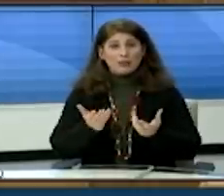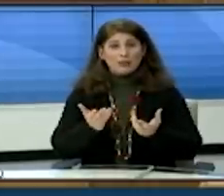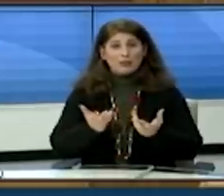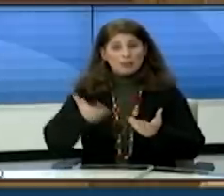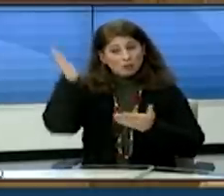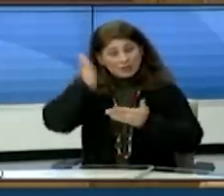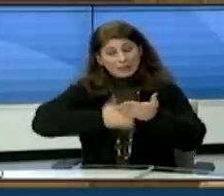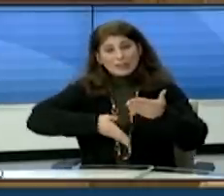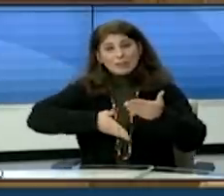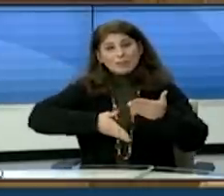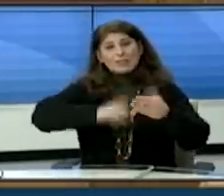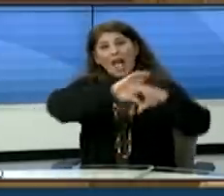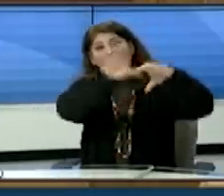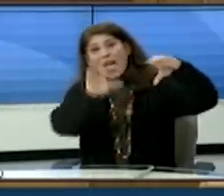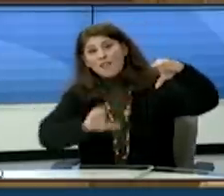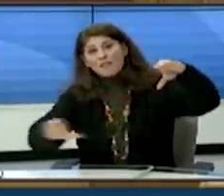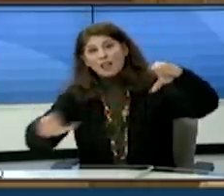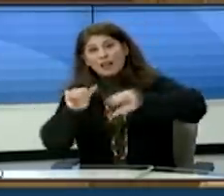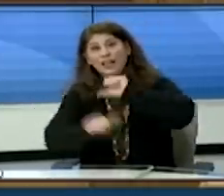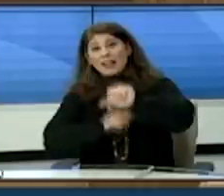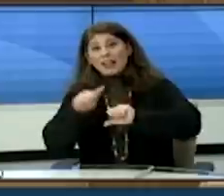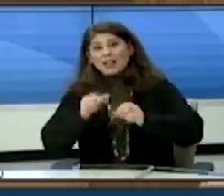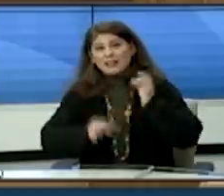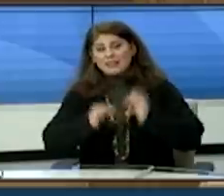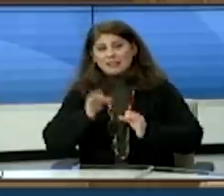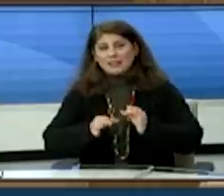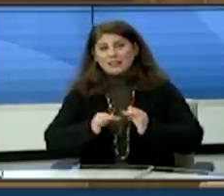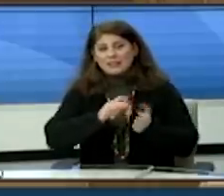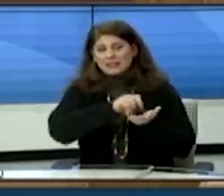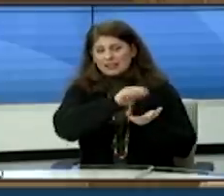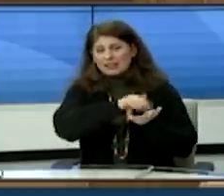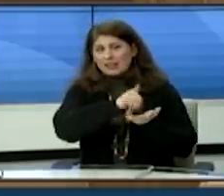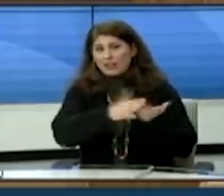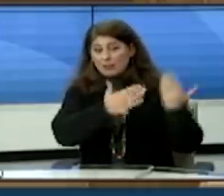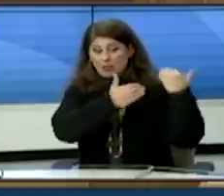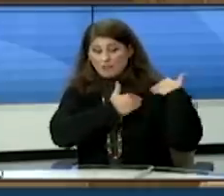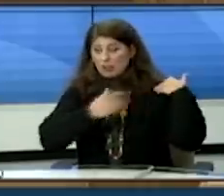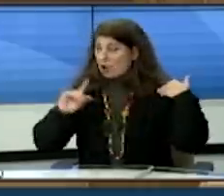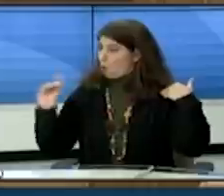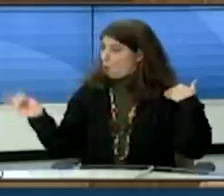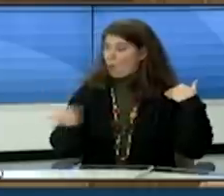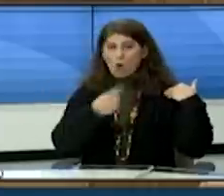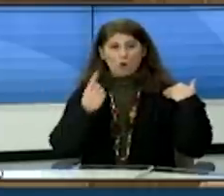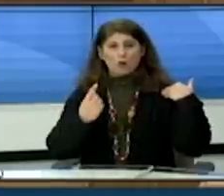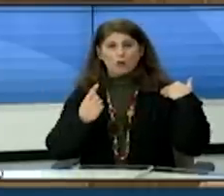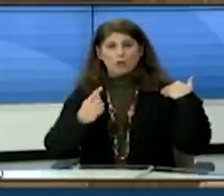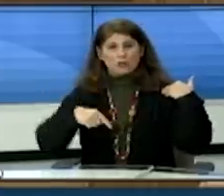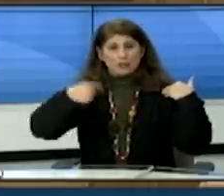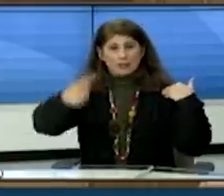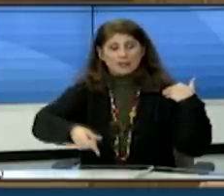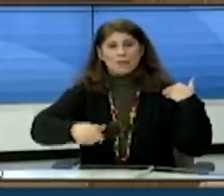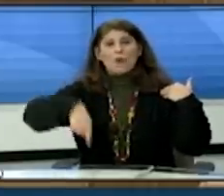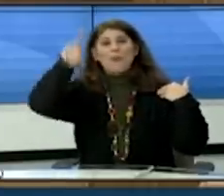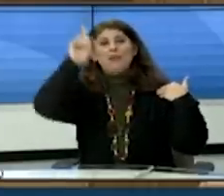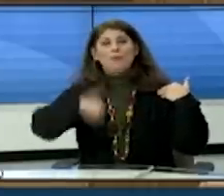Μισή Εύβοια, για να αλλάξει η συζήτηση, να φύγει από τις ευθύνες όλων σας και να περάσει στην